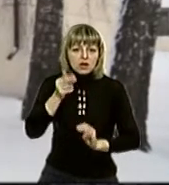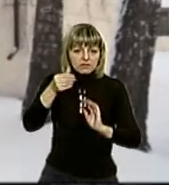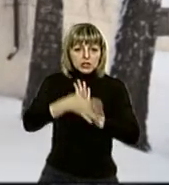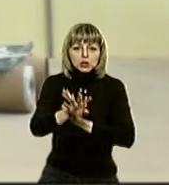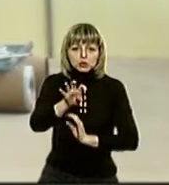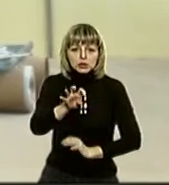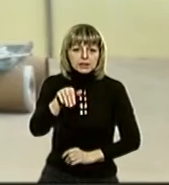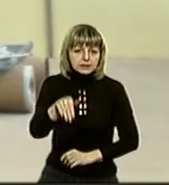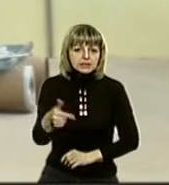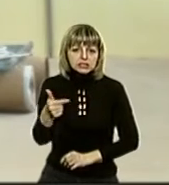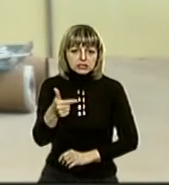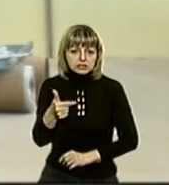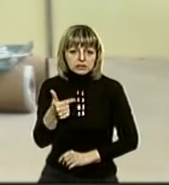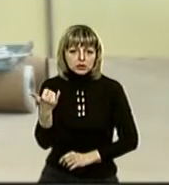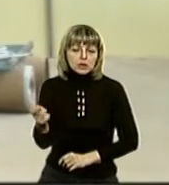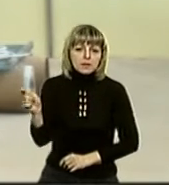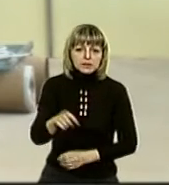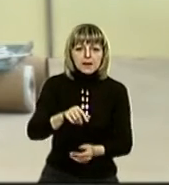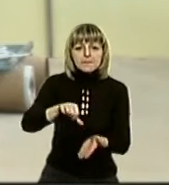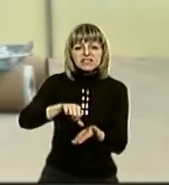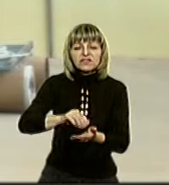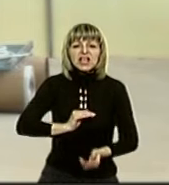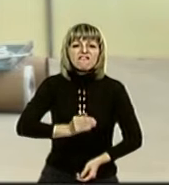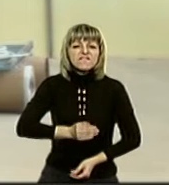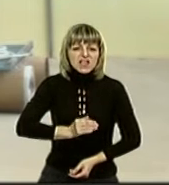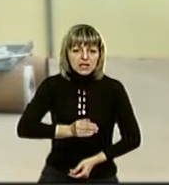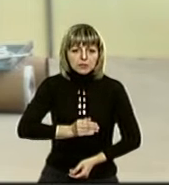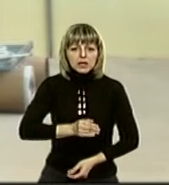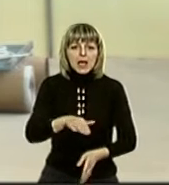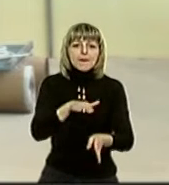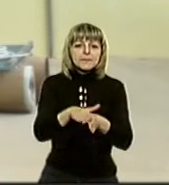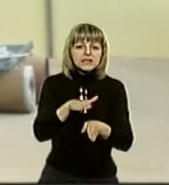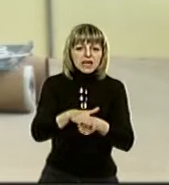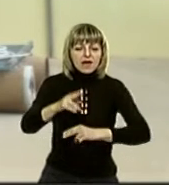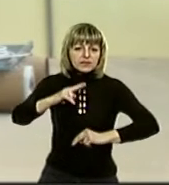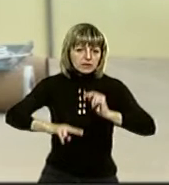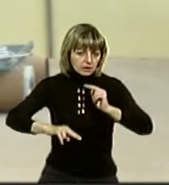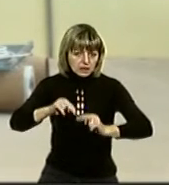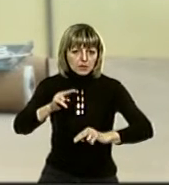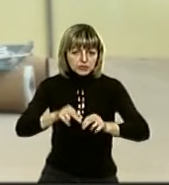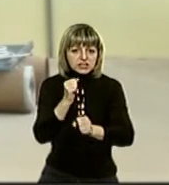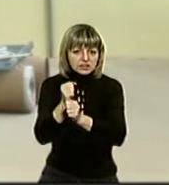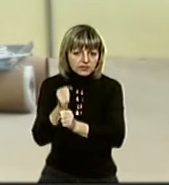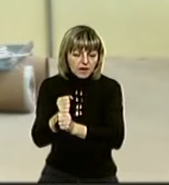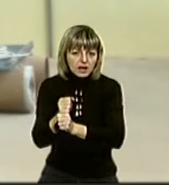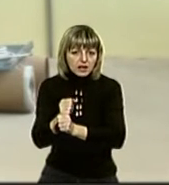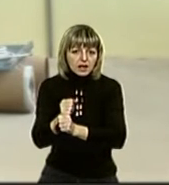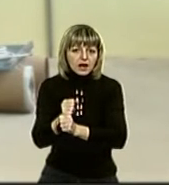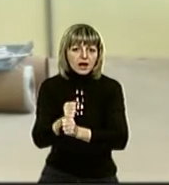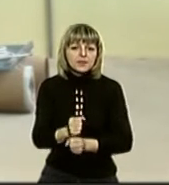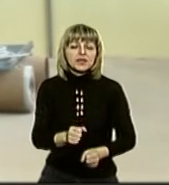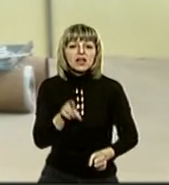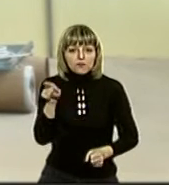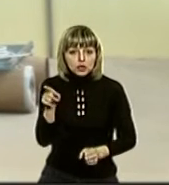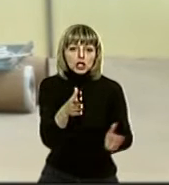тисяч гривень. Приїжджали сьогодні представники фірми підрядника, будівельника «Луцтиргагро». Вони